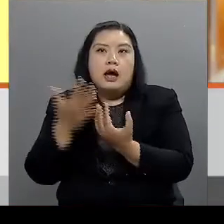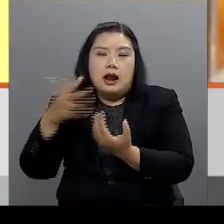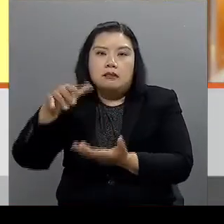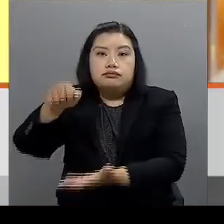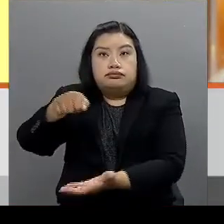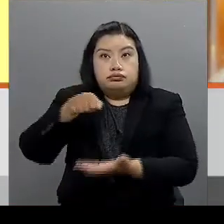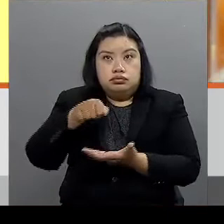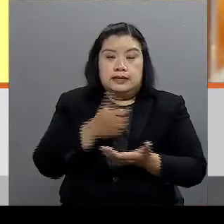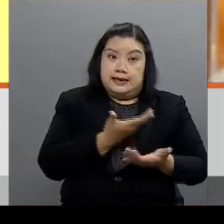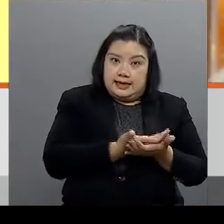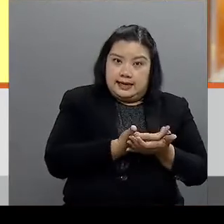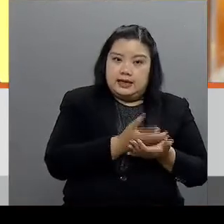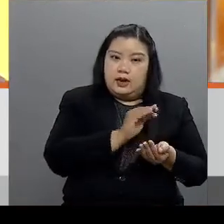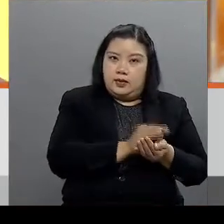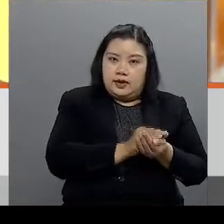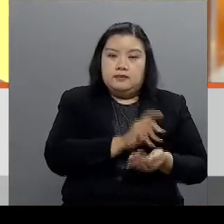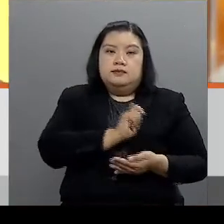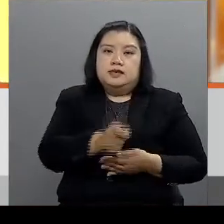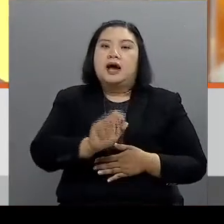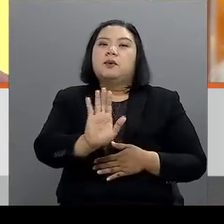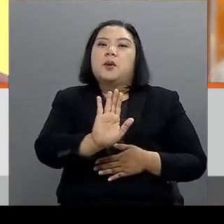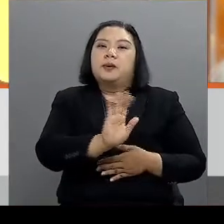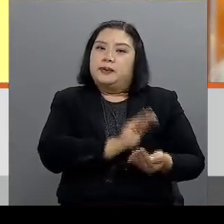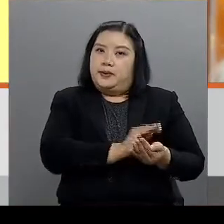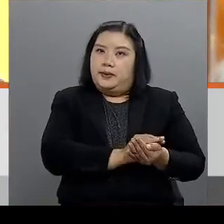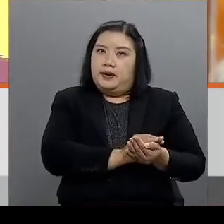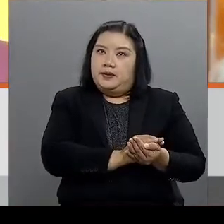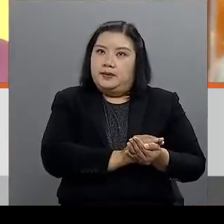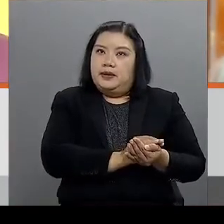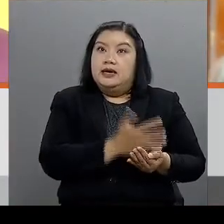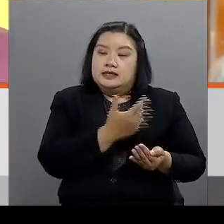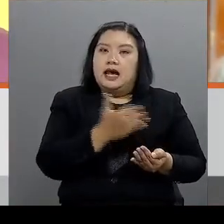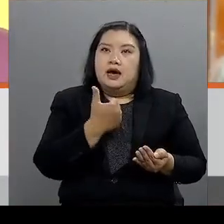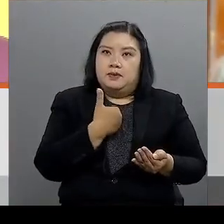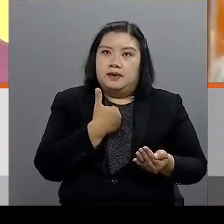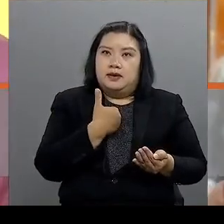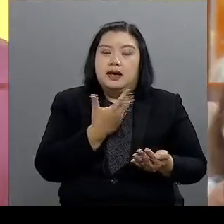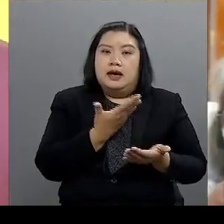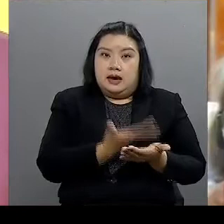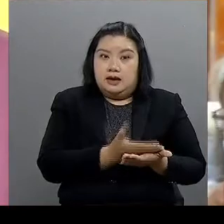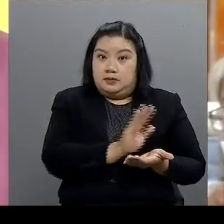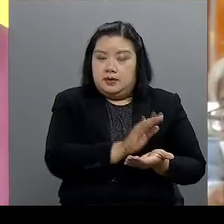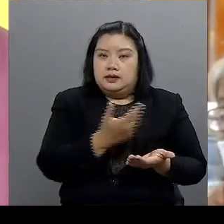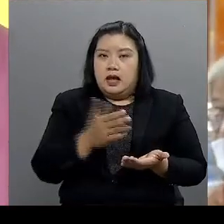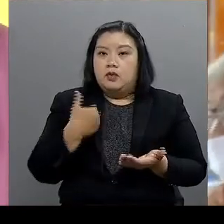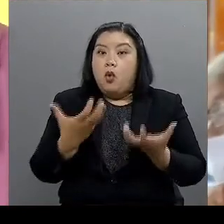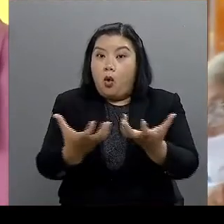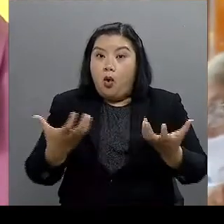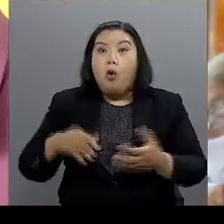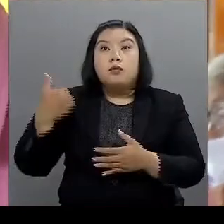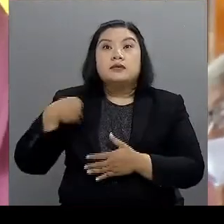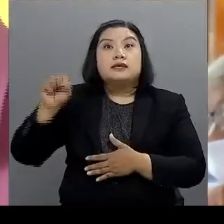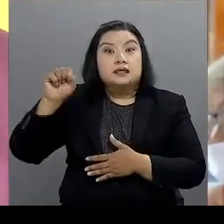ว้ที่เรามีอยู่เก็บไว้ใช่ไหมคะแล้วก็เอานั้นมาแจกแค่นี้แจกทุกวันเลยเมื่อมีวัตถุดิบมาแจก